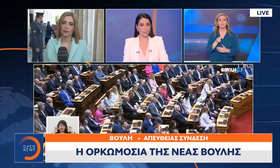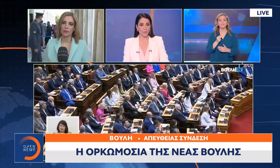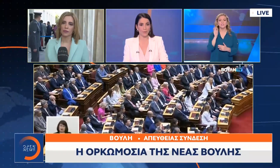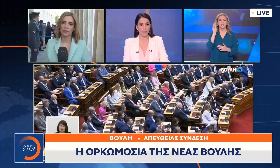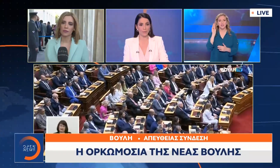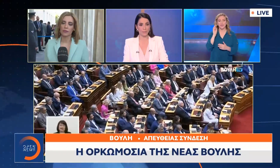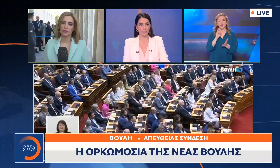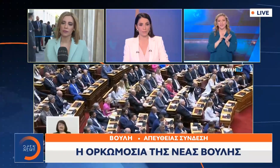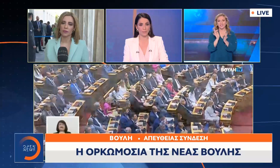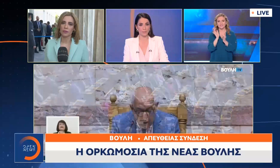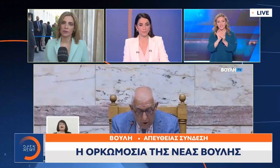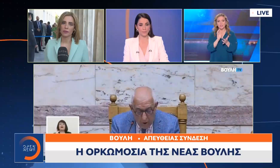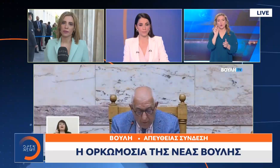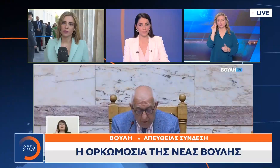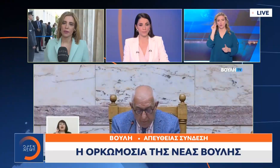όρκο.